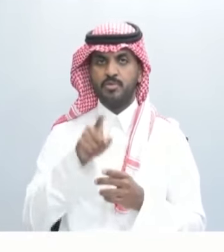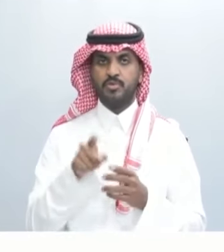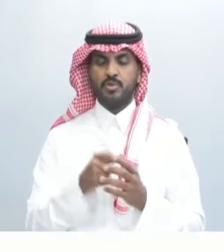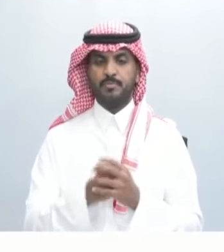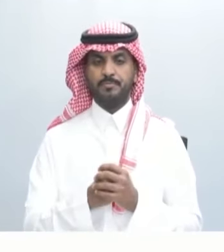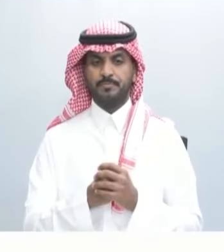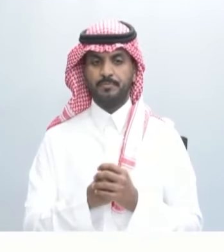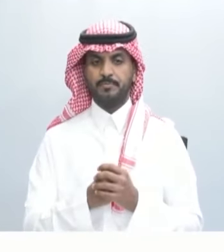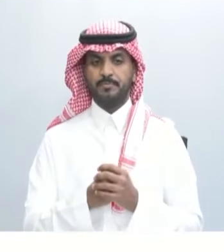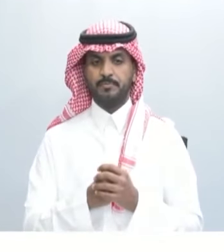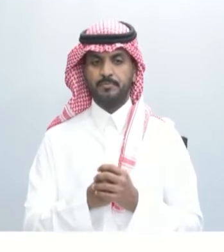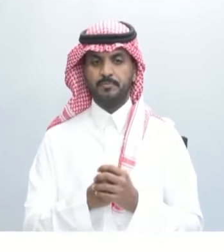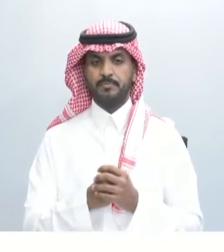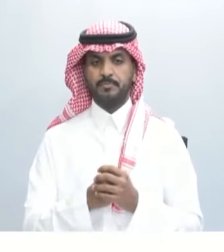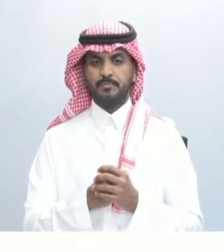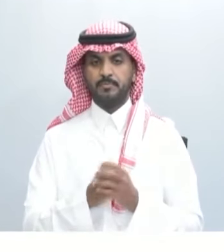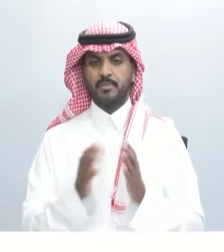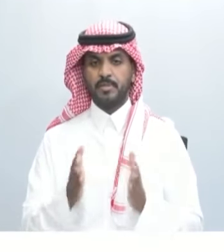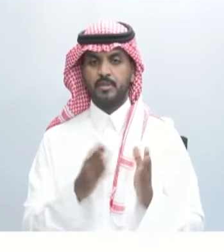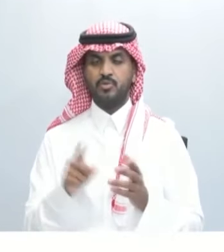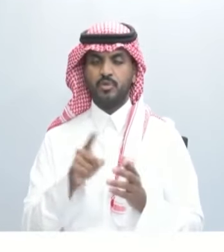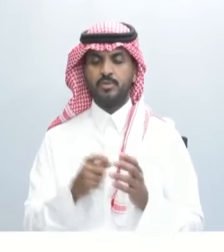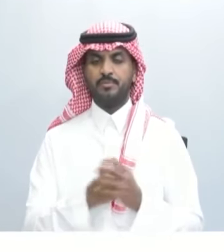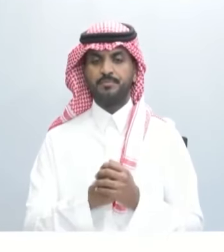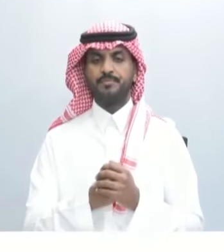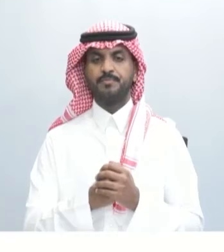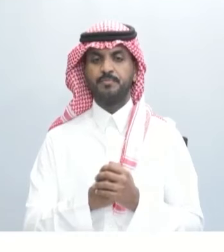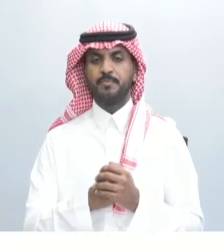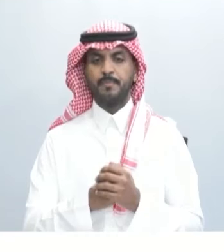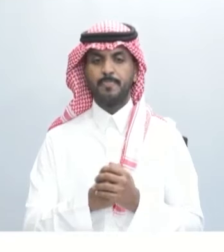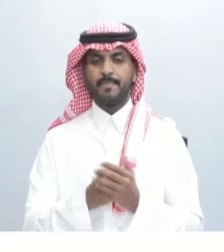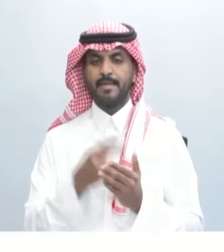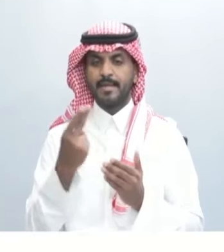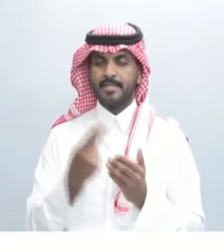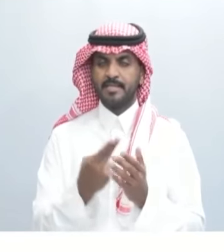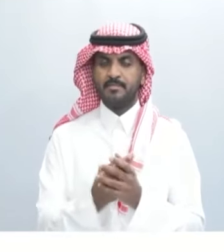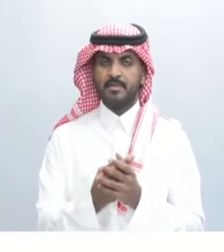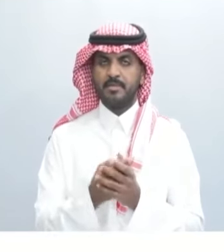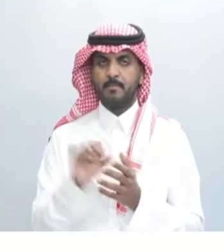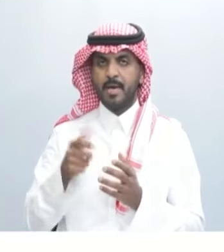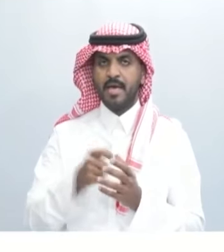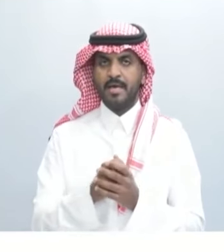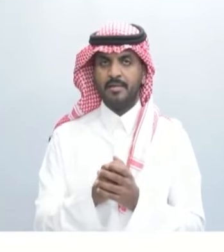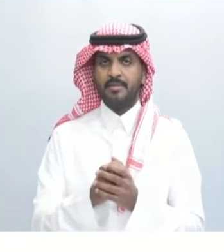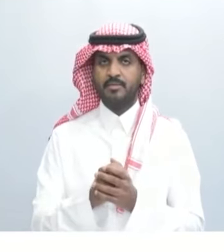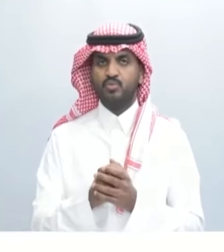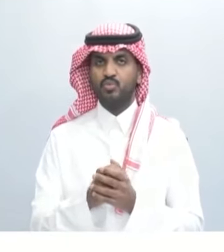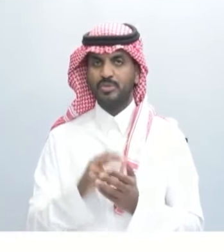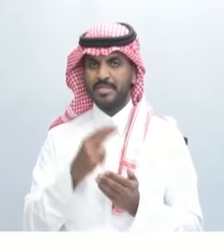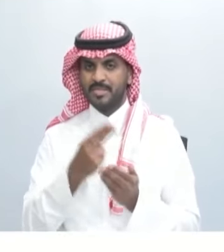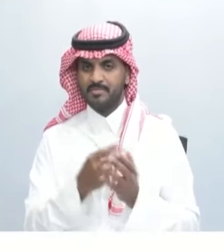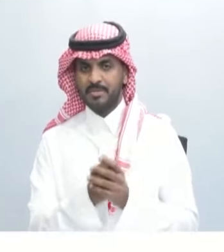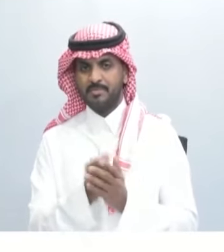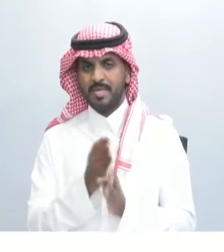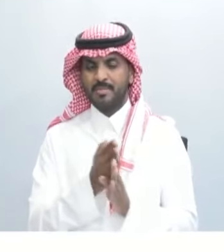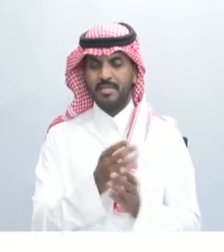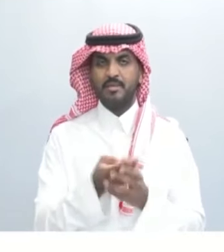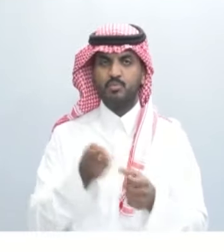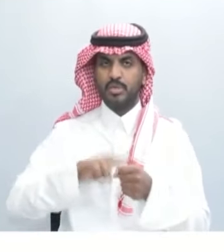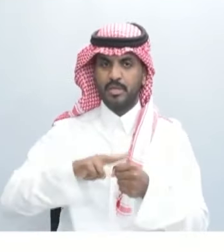هذا السؤال ومنه ننتقل الى السؤال التالي رسمت مها تصميما يحتوينا مطين